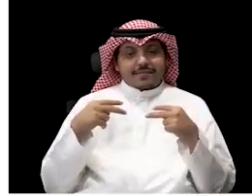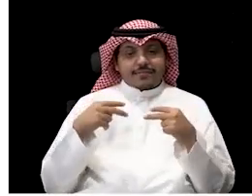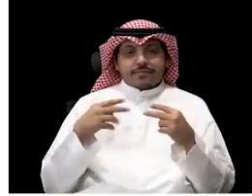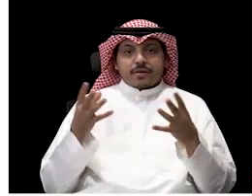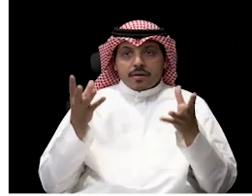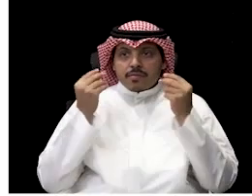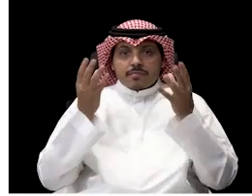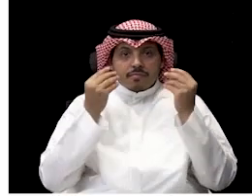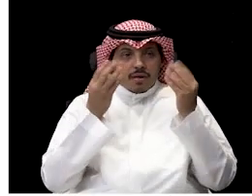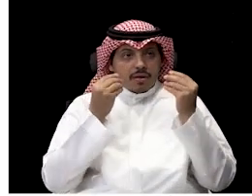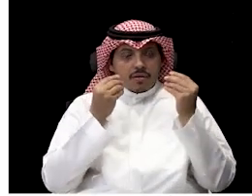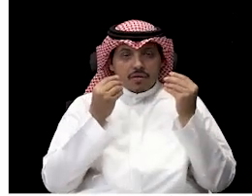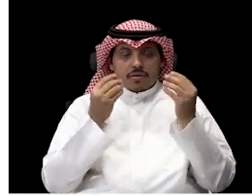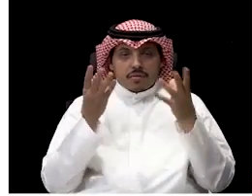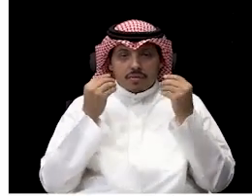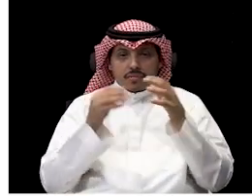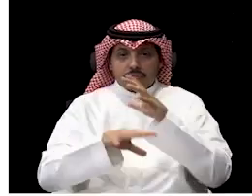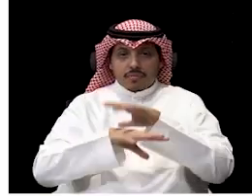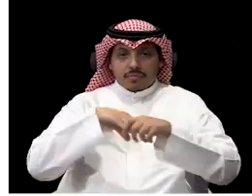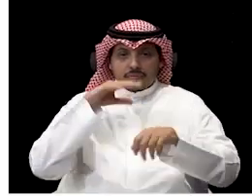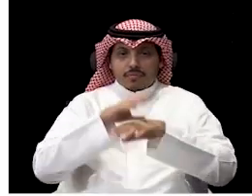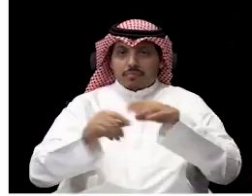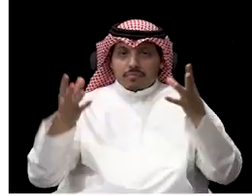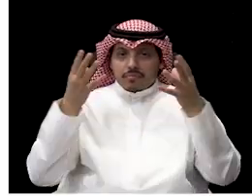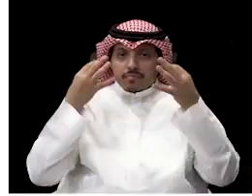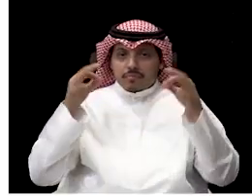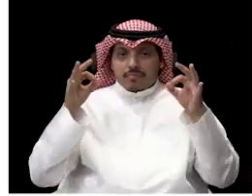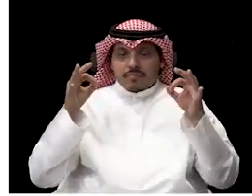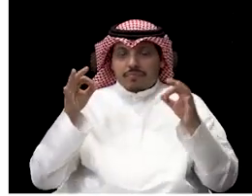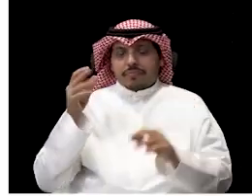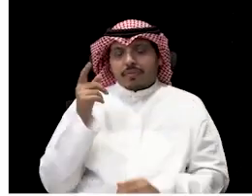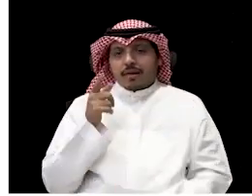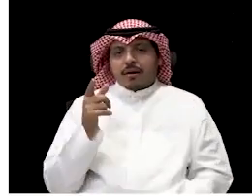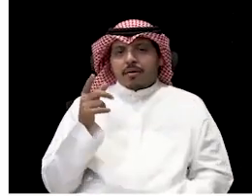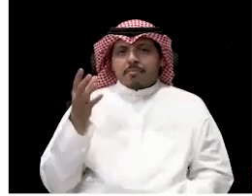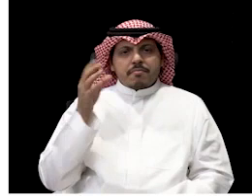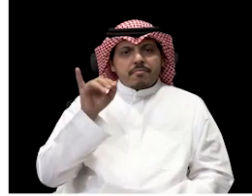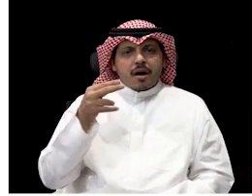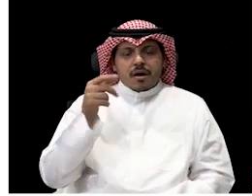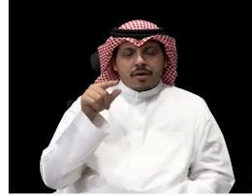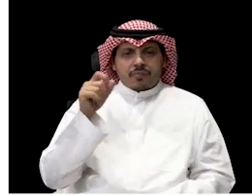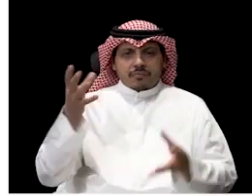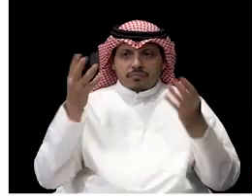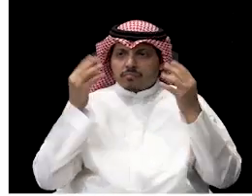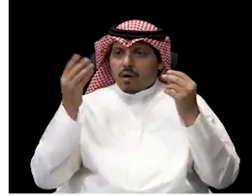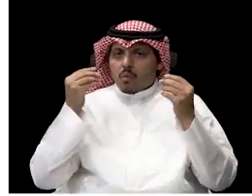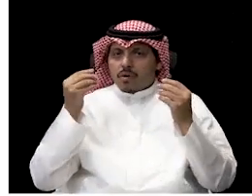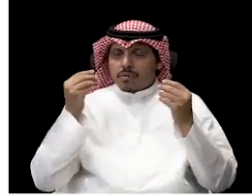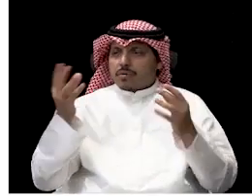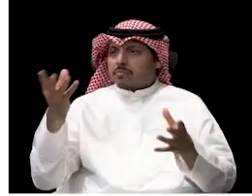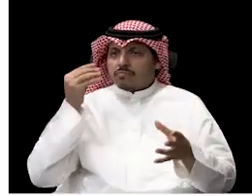التزود بالمعارف والمهارات. ما المقصود بالمعارف؟ بداية نقول المعارف هي ماذا؟ حصيلة